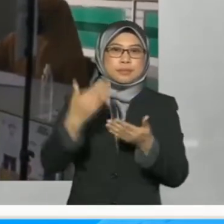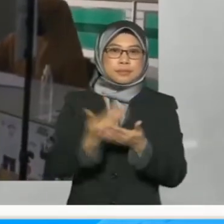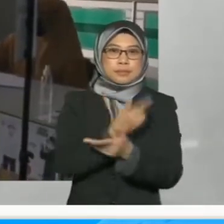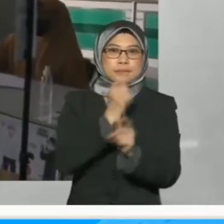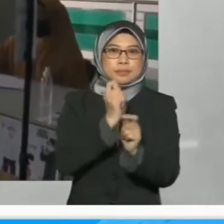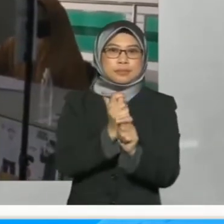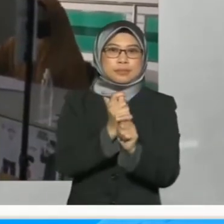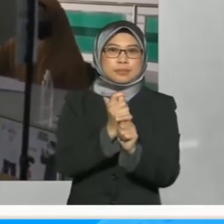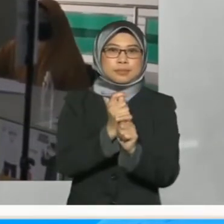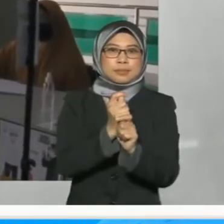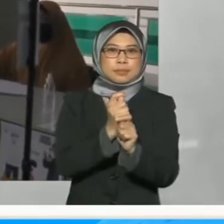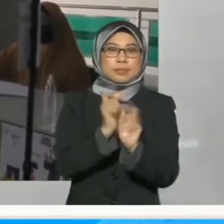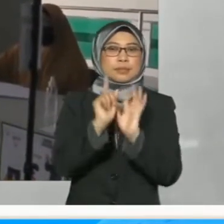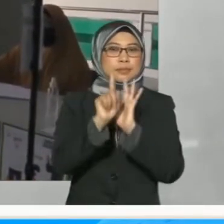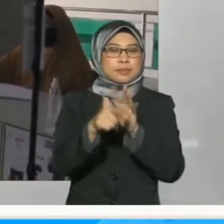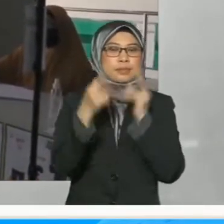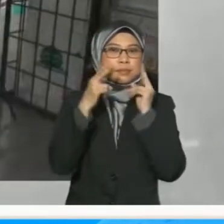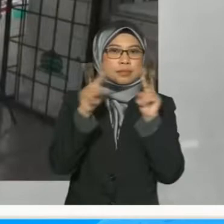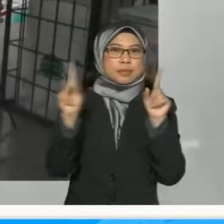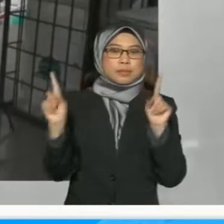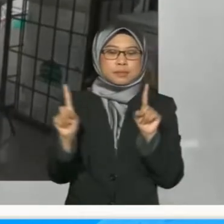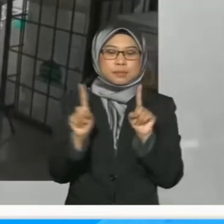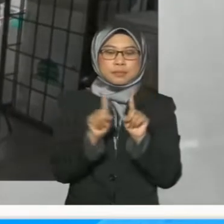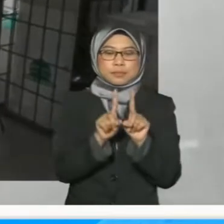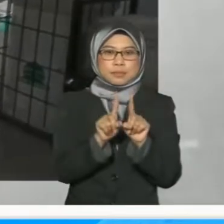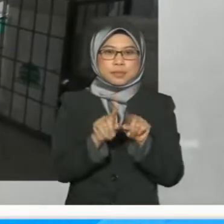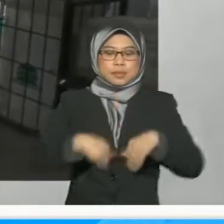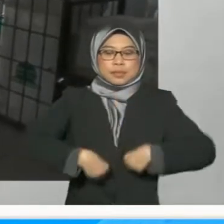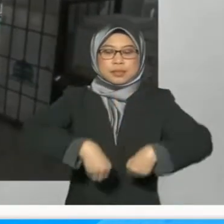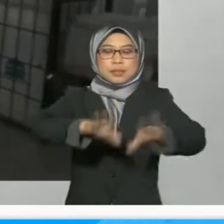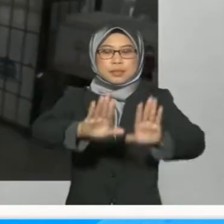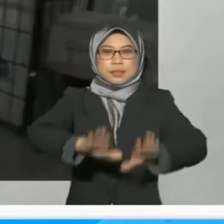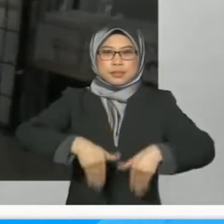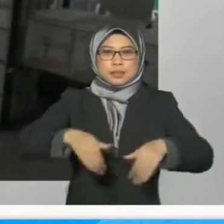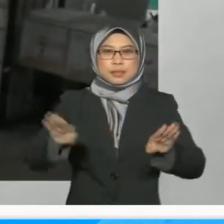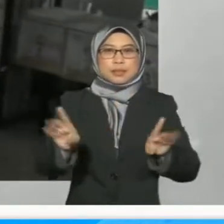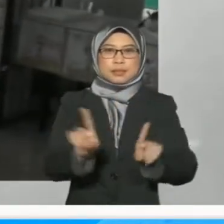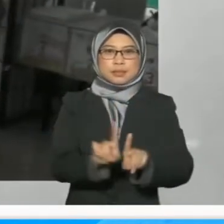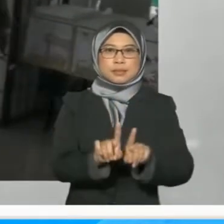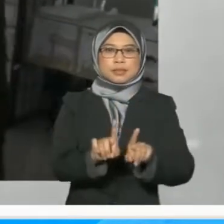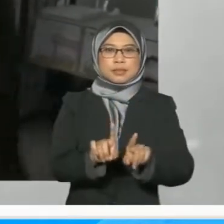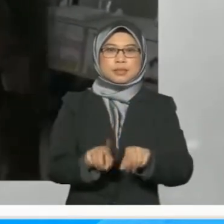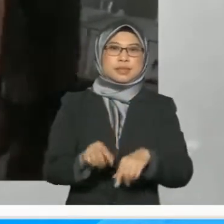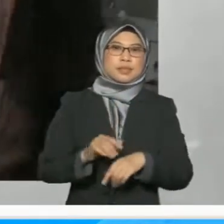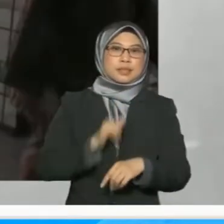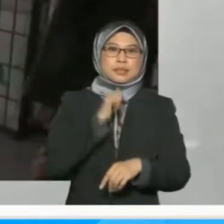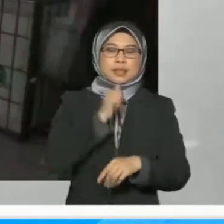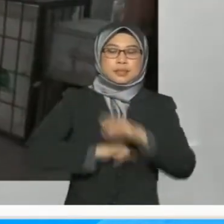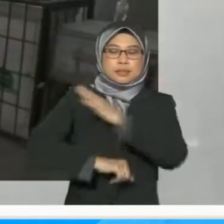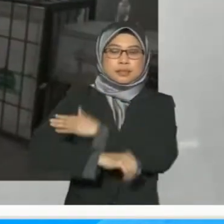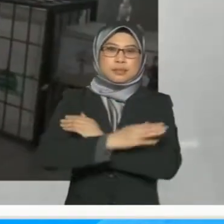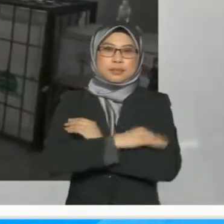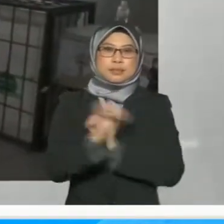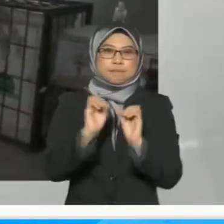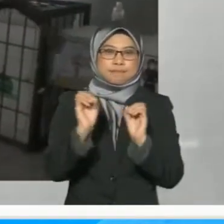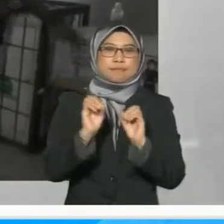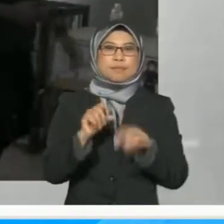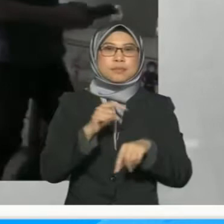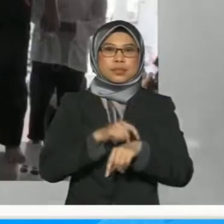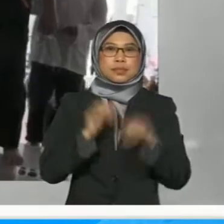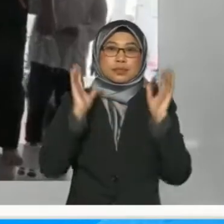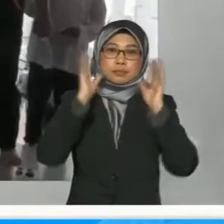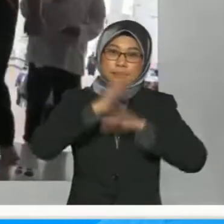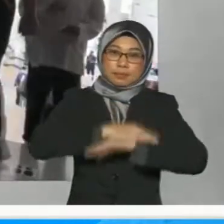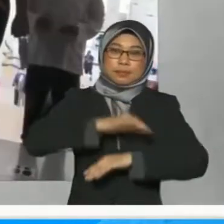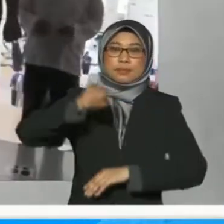ditetapkan jemaah dilihat merapatkan sejarah yang dibawa masing-masing tanpa bersentuhan antara mereka ketika menunaikan